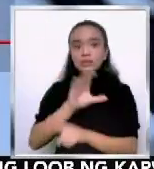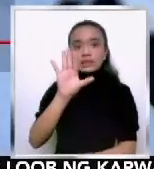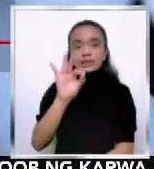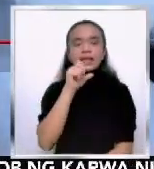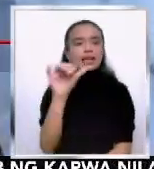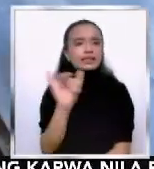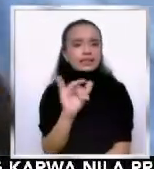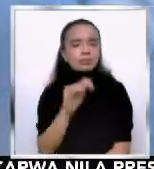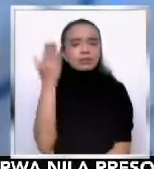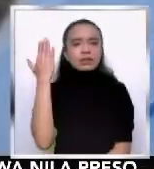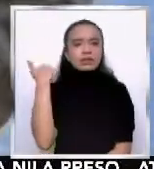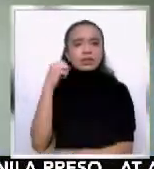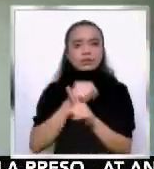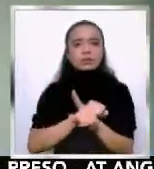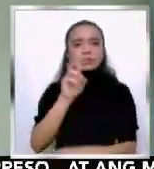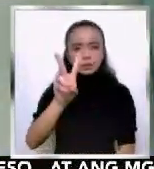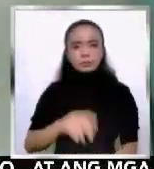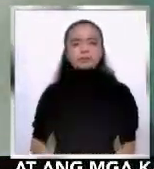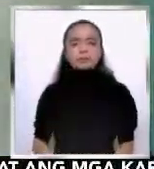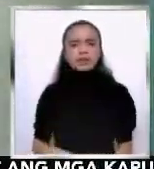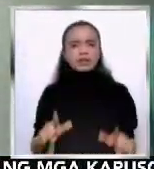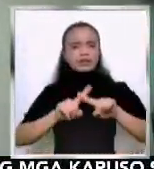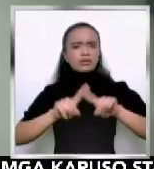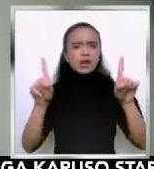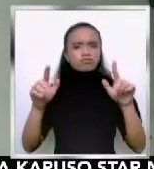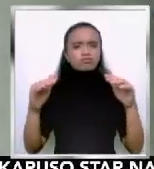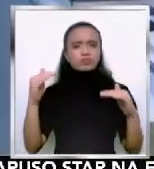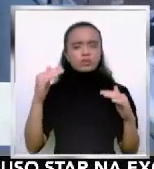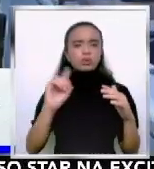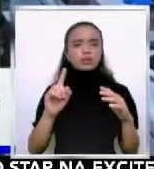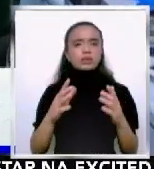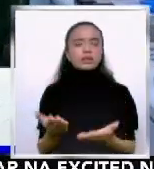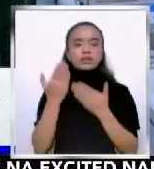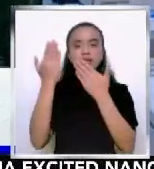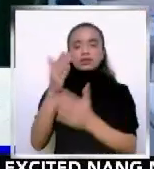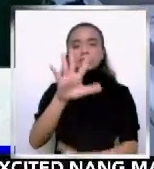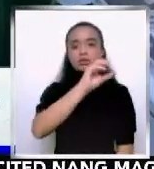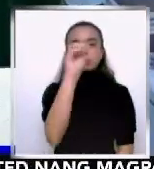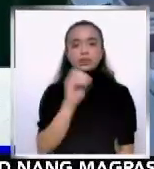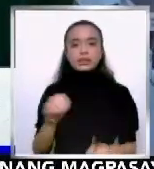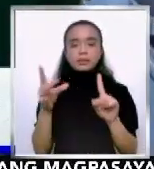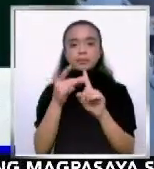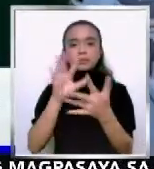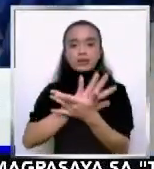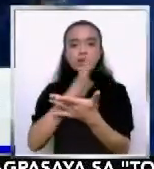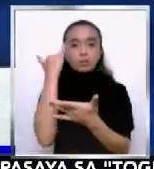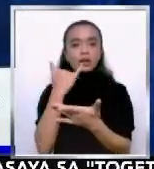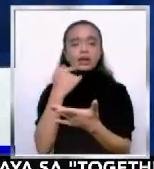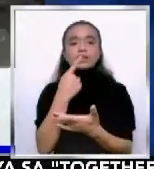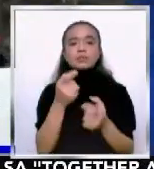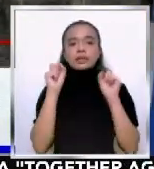12.1% noong September 2. Kapwa malayo sa rekomendasyon ng WHO na 5% positivity rate para masabing kontrolado na ang